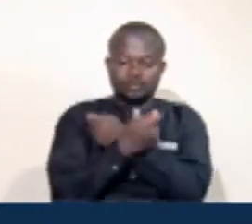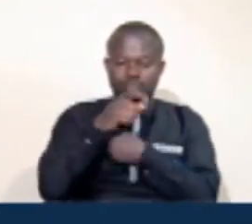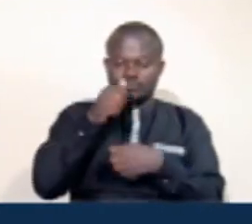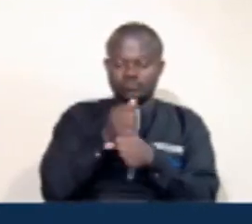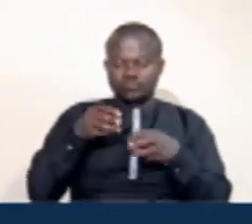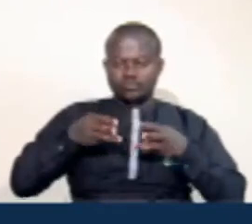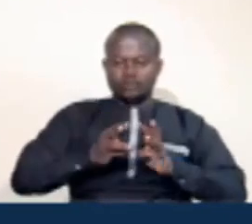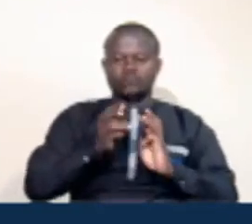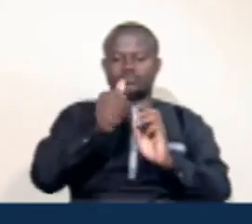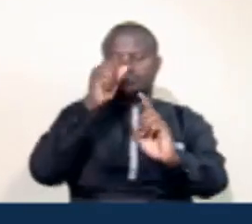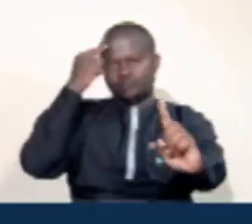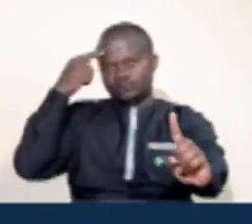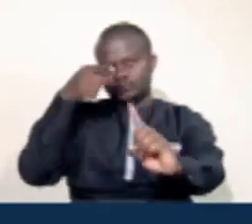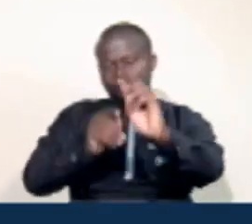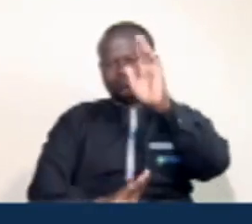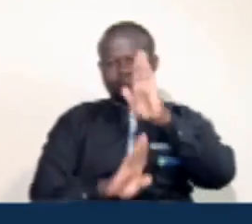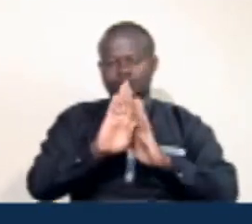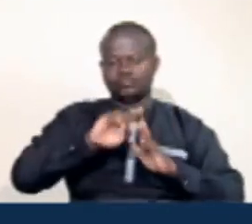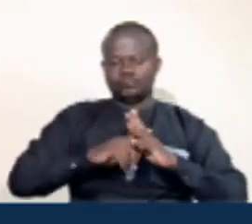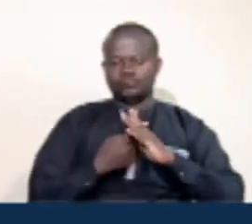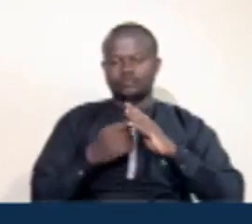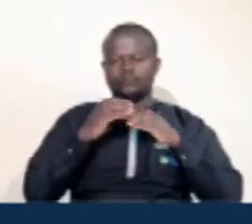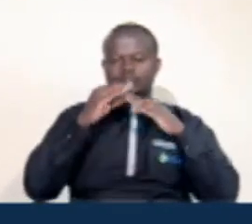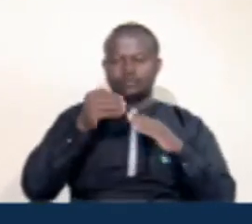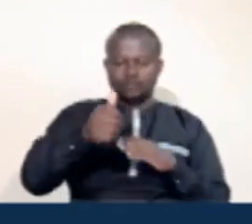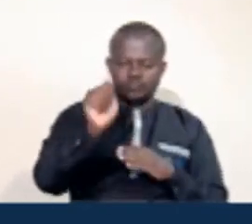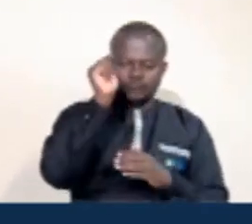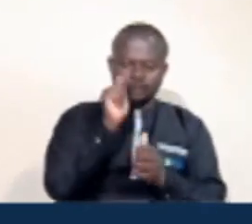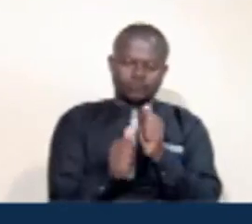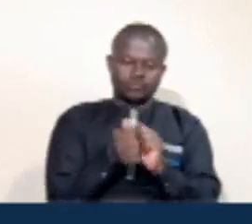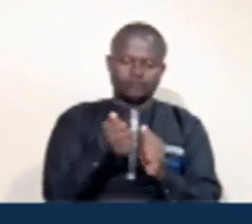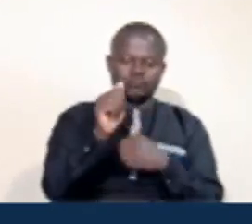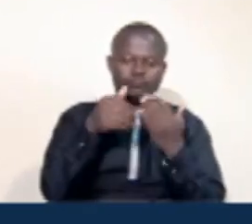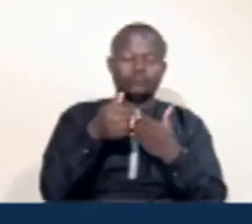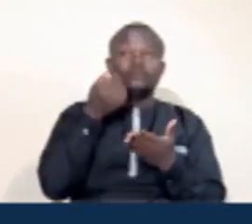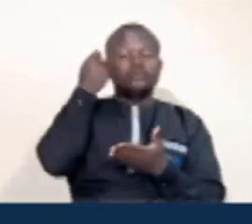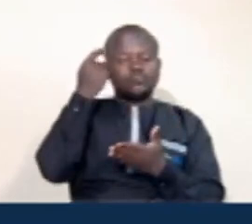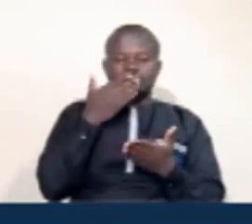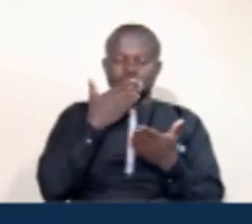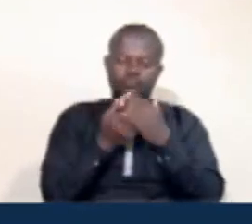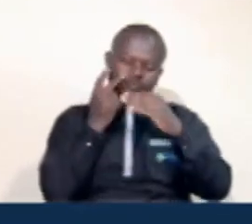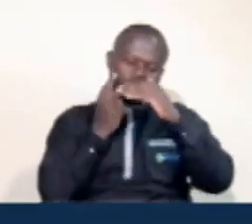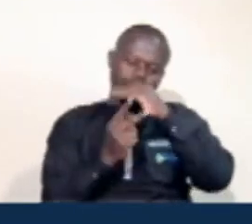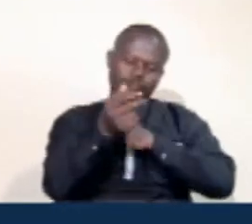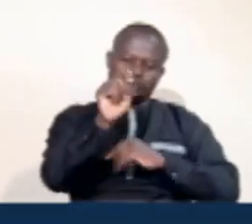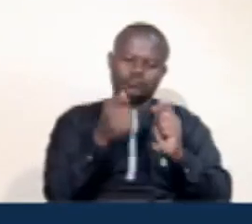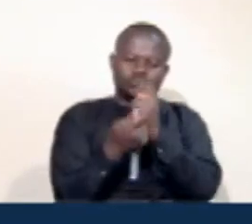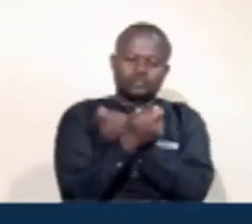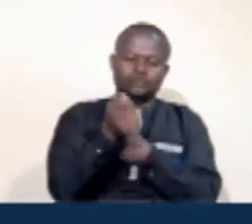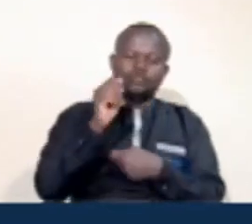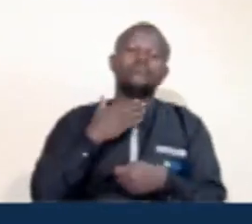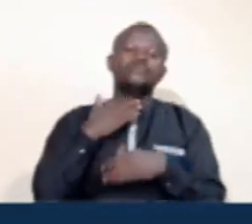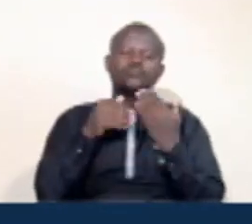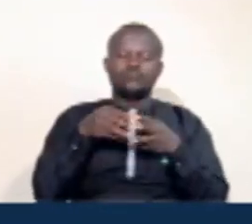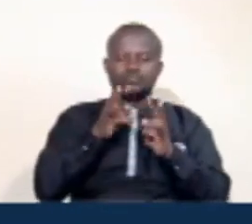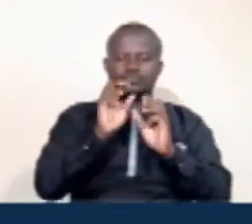ku buryo iyo migambi y'iterambere bihera ku muyobozi ku giti cye akabanza kumva neza icyerekezo n'izo mpinduka yifuza